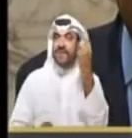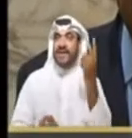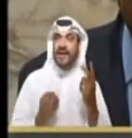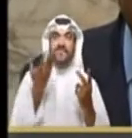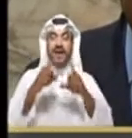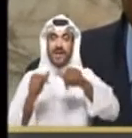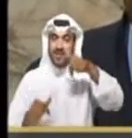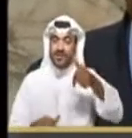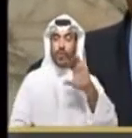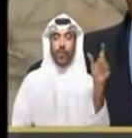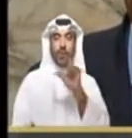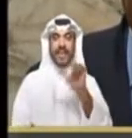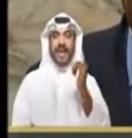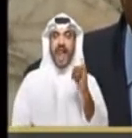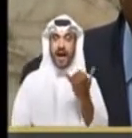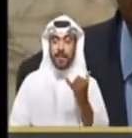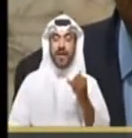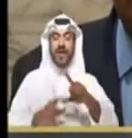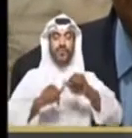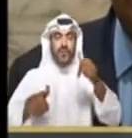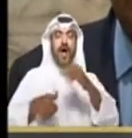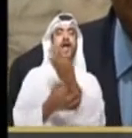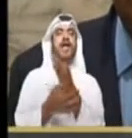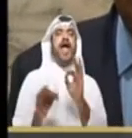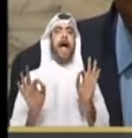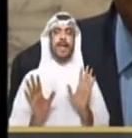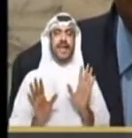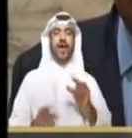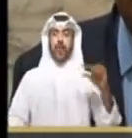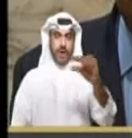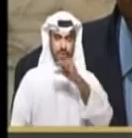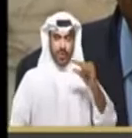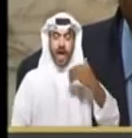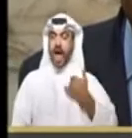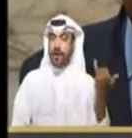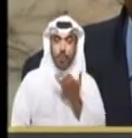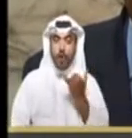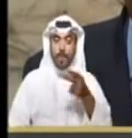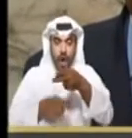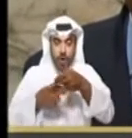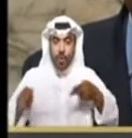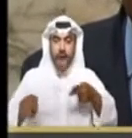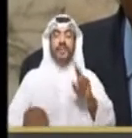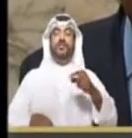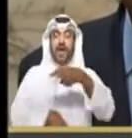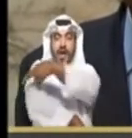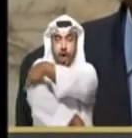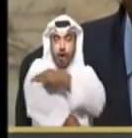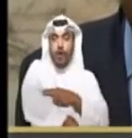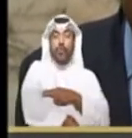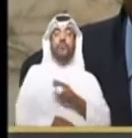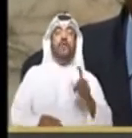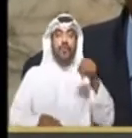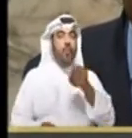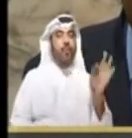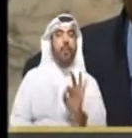القضايا الإقليمية والدولية، ونحن حريصين كون أن الكويت سوف تصبح عضو غير دائم في مجلس الأمن